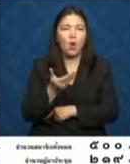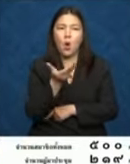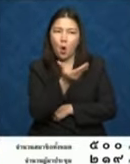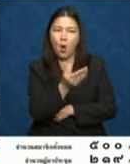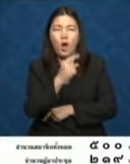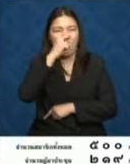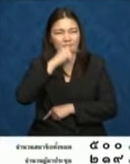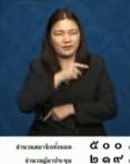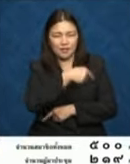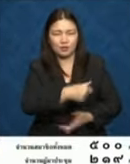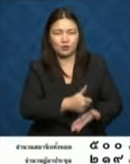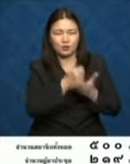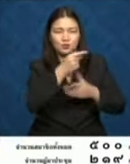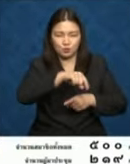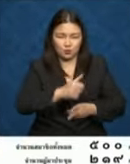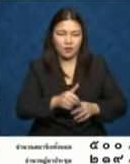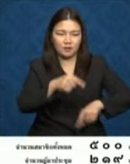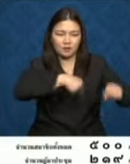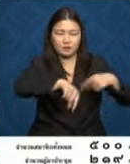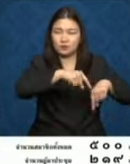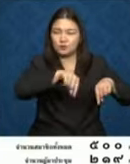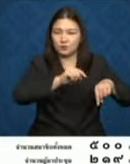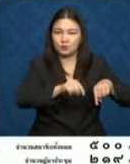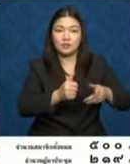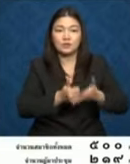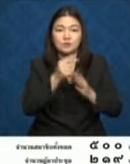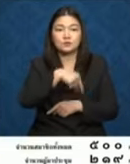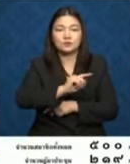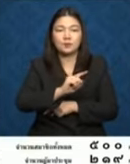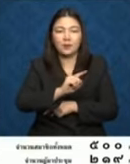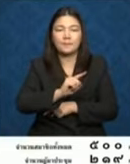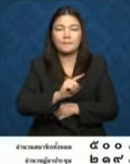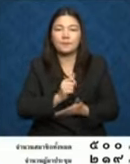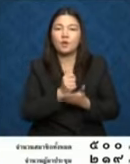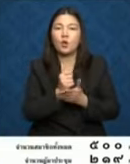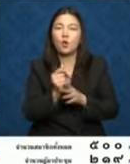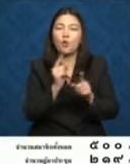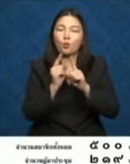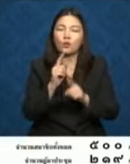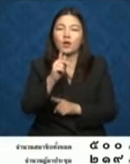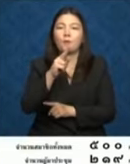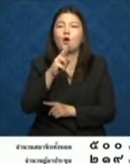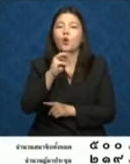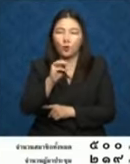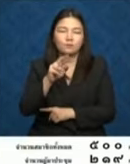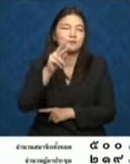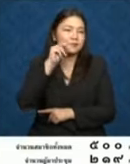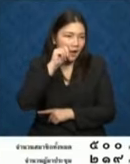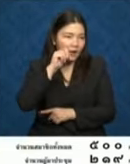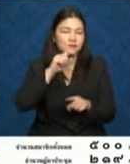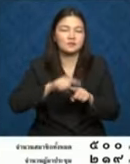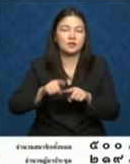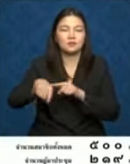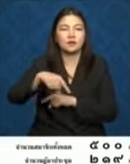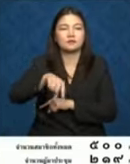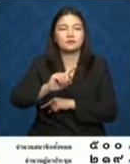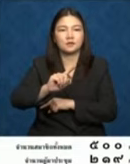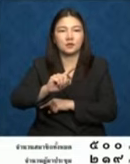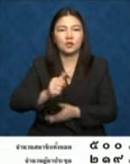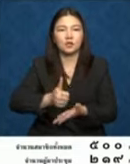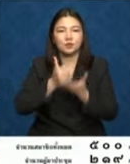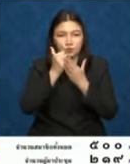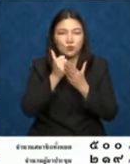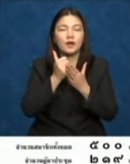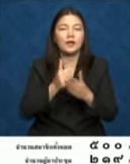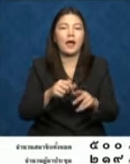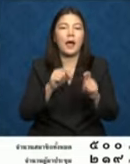การได้ควบคุมได้นะคะจึงหารือท่านประธานไปยังกรมชลประทานแล้วก็หน่วยงานที่เกี่ยวข้องหาแนวทางสำหรับพี่น้องชาวแม่